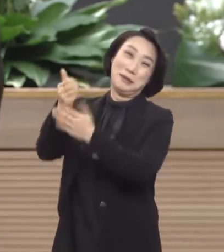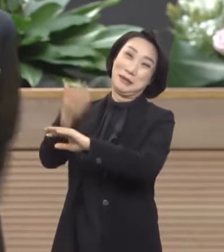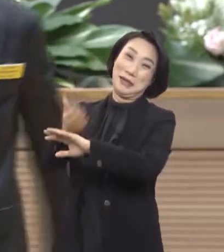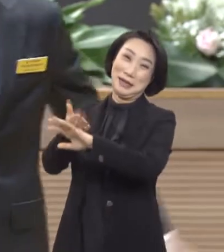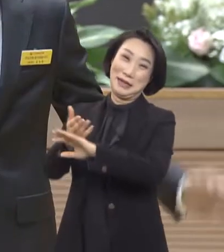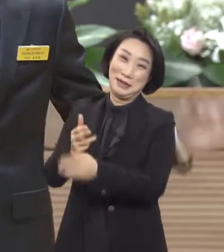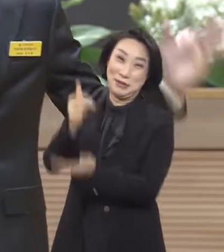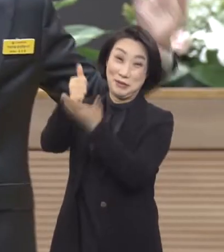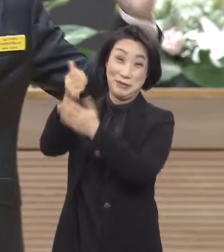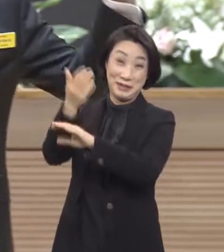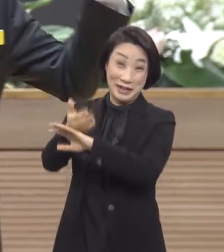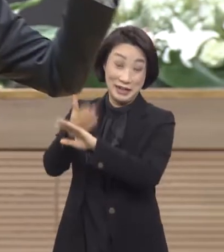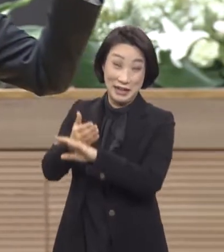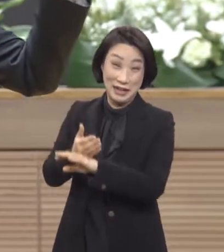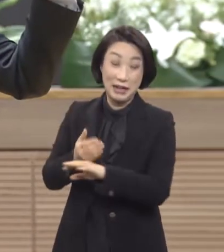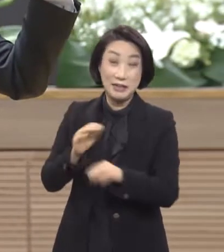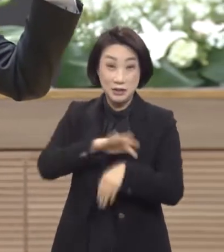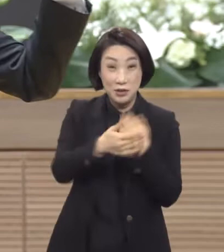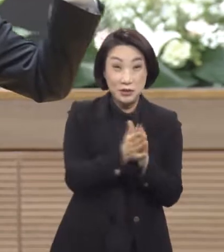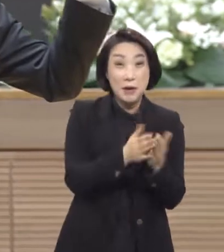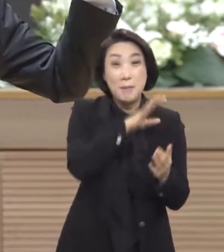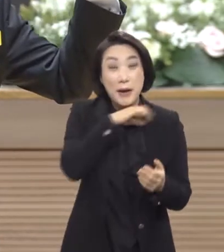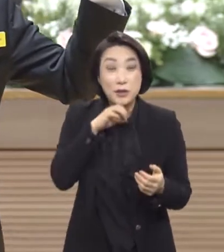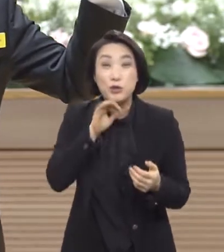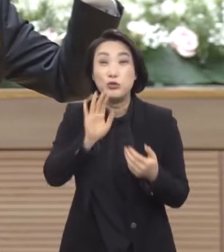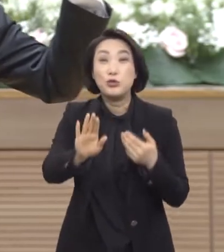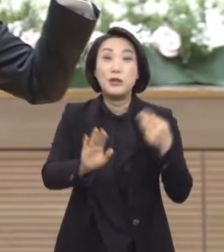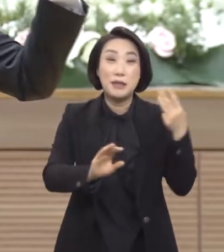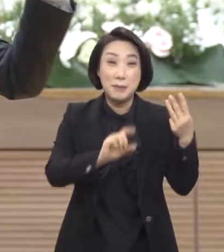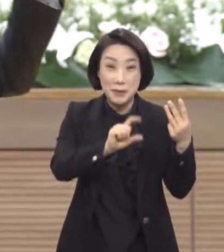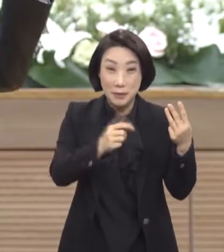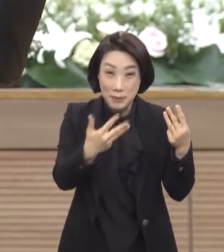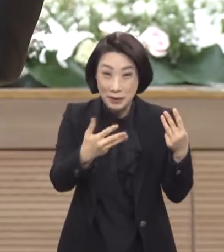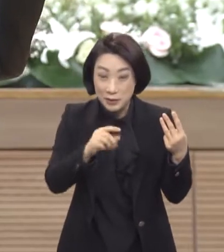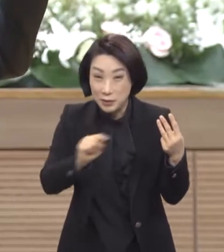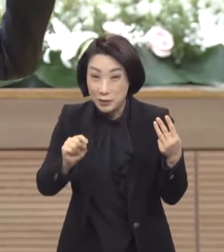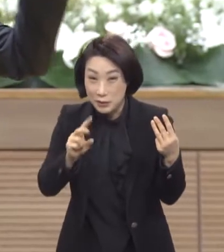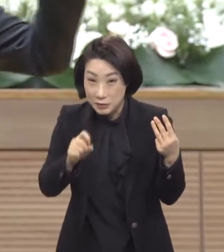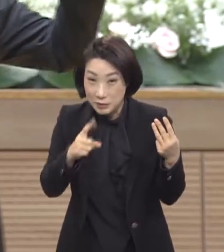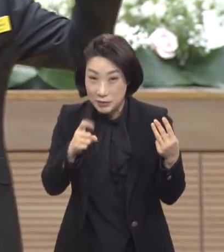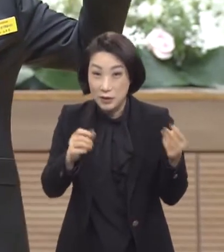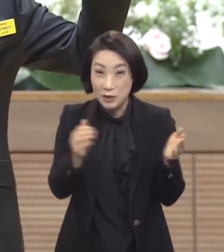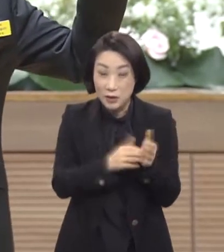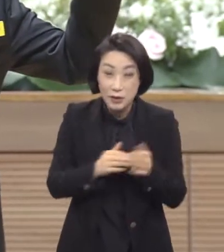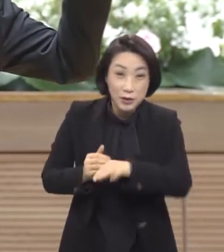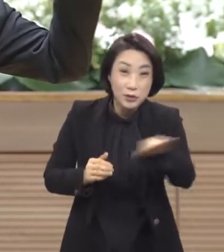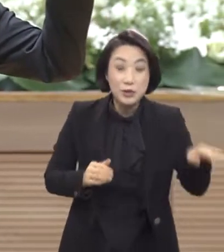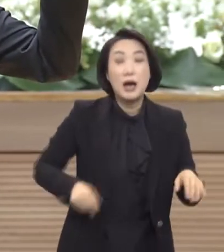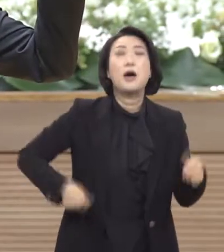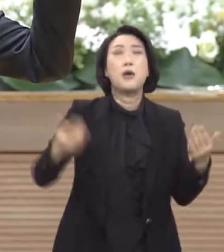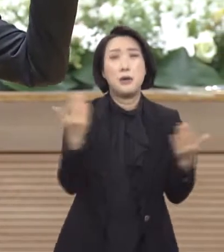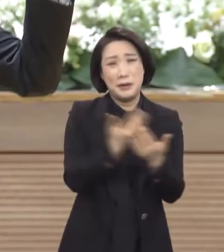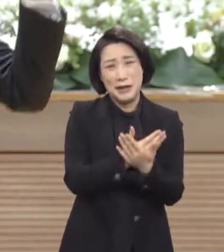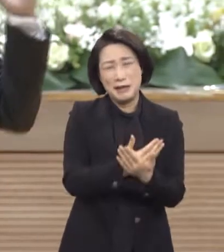그러나 베드로후서 3장 8절로 11절에 우리가 회개하기를